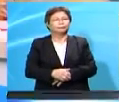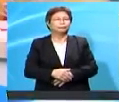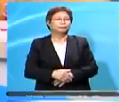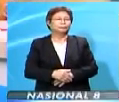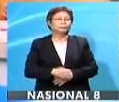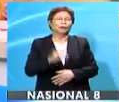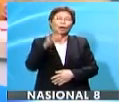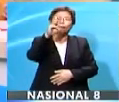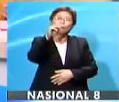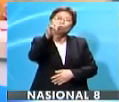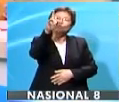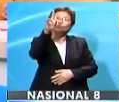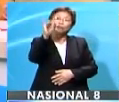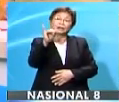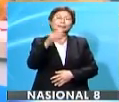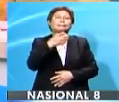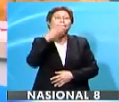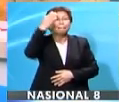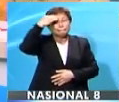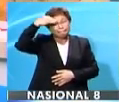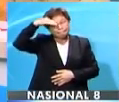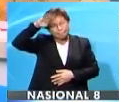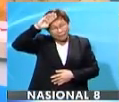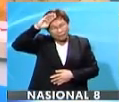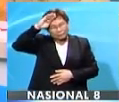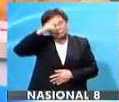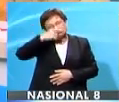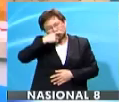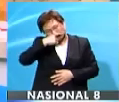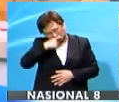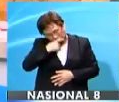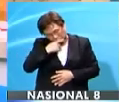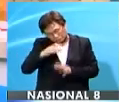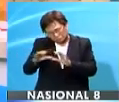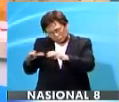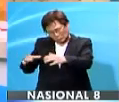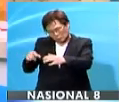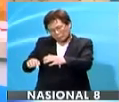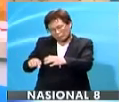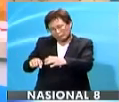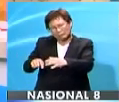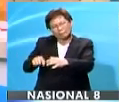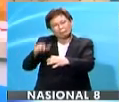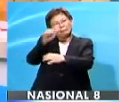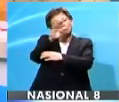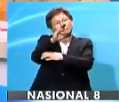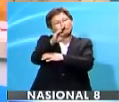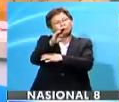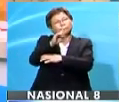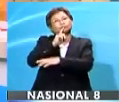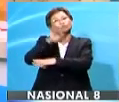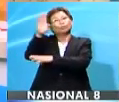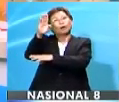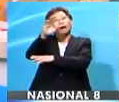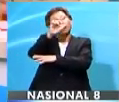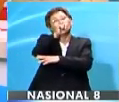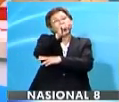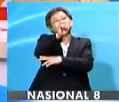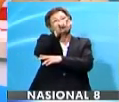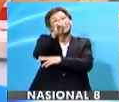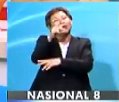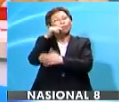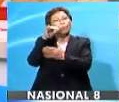Mufti Perlis Dato' Dr. Muhammad Asri Zainul Abidin sedih kerana ada golongan menjadikan bai'ah atau sumpah talak isteri